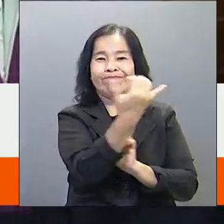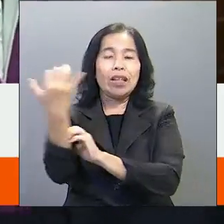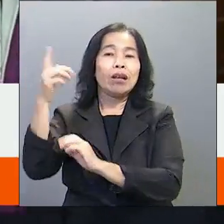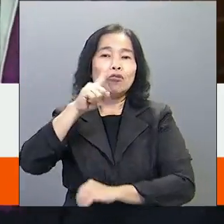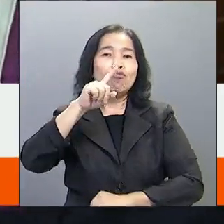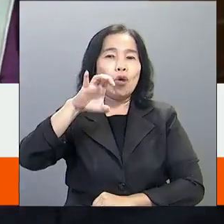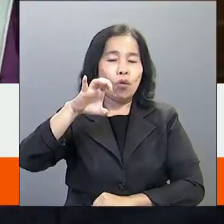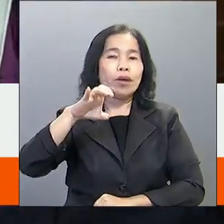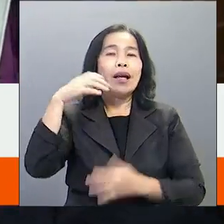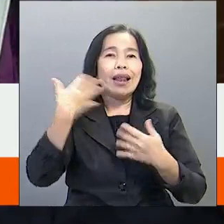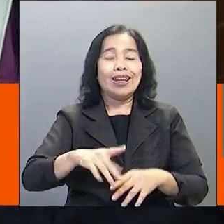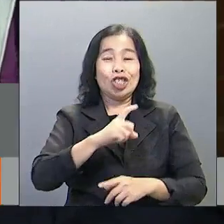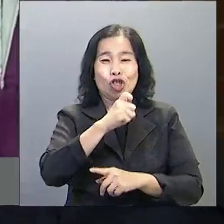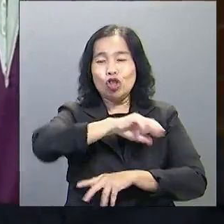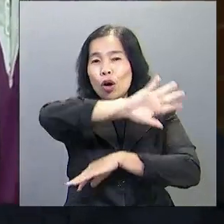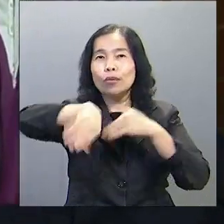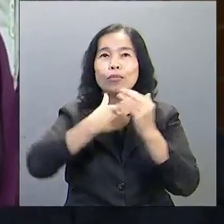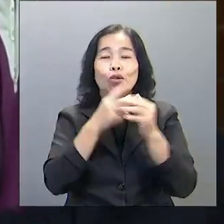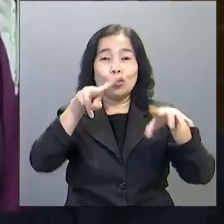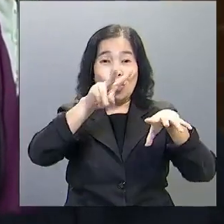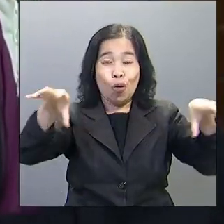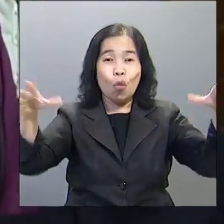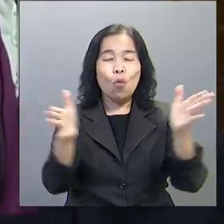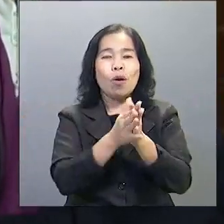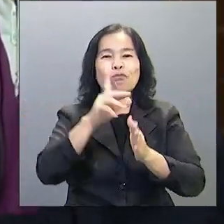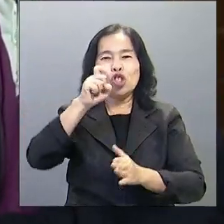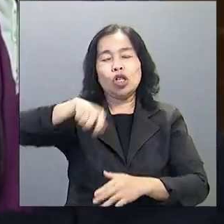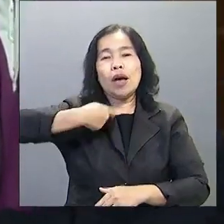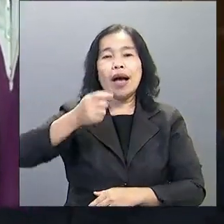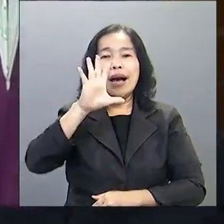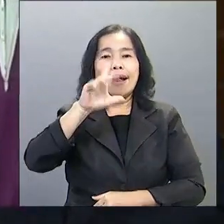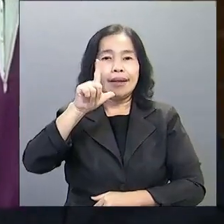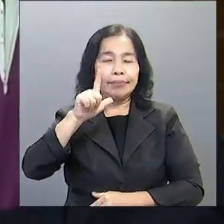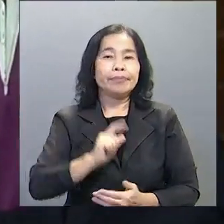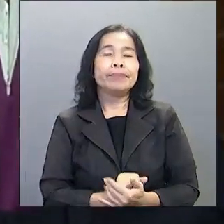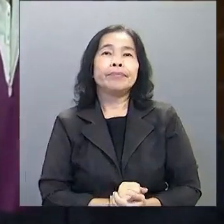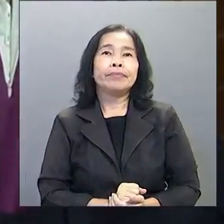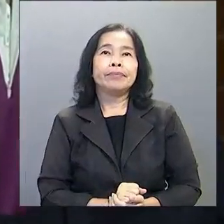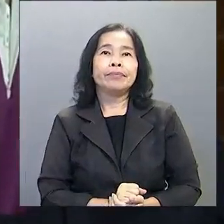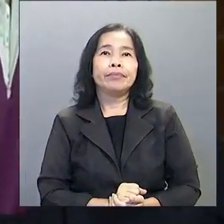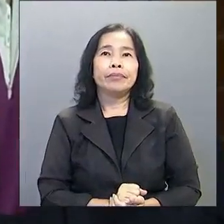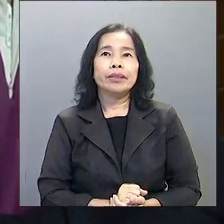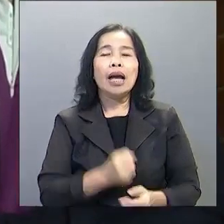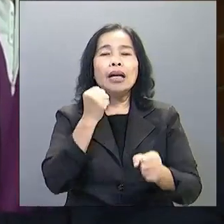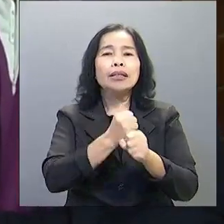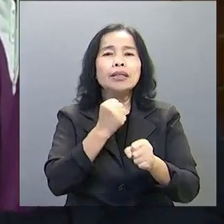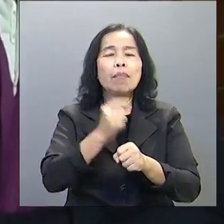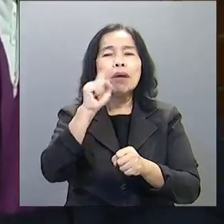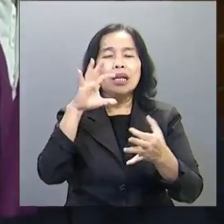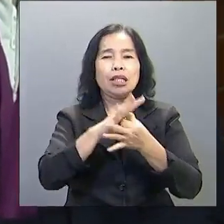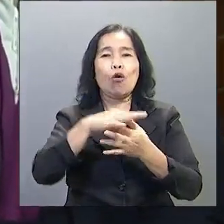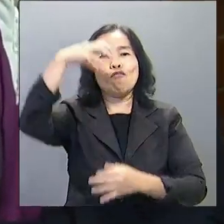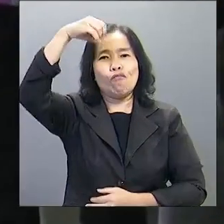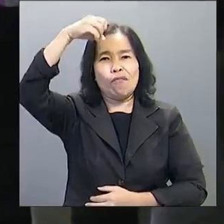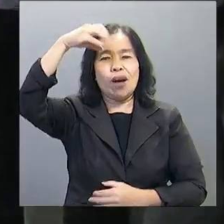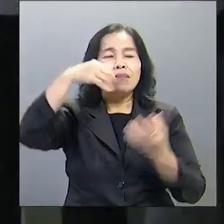ดมูลค่าความเสียหาย2ที่รวมกันประมาณ5ล้านบาทนะครับ5ล้านบาทเป็นรวมแบ่งเป็นค่าไฟกับค่าปรับ